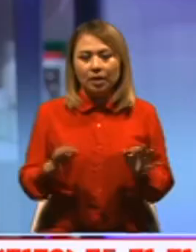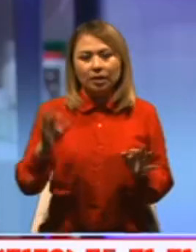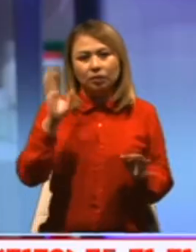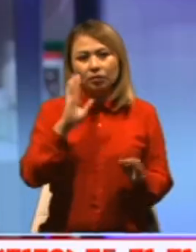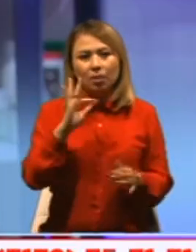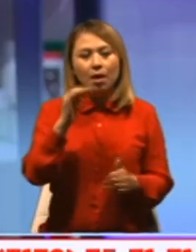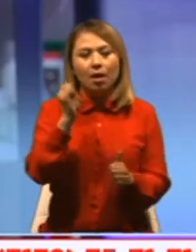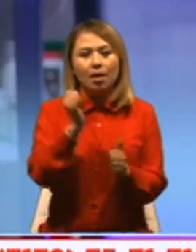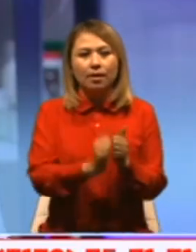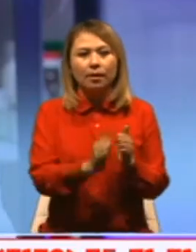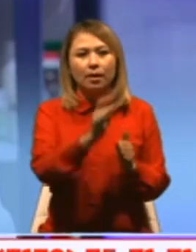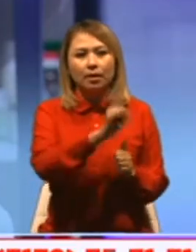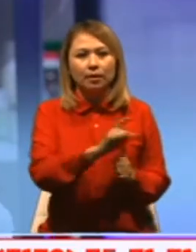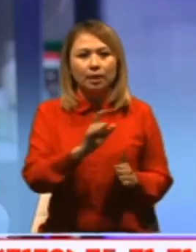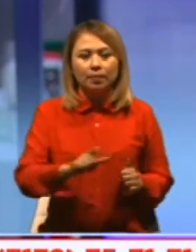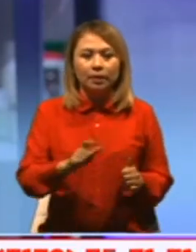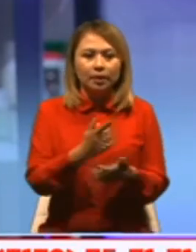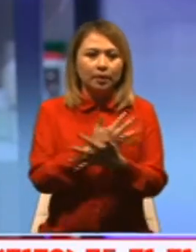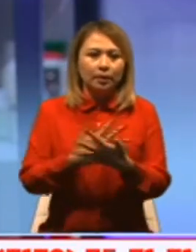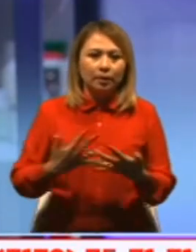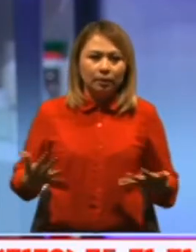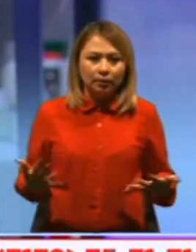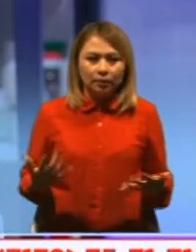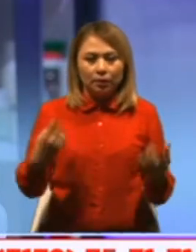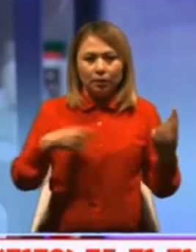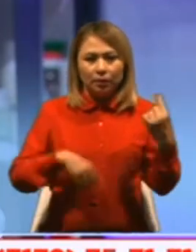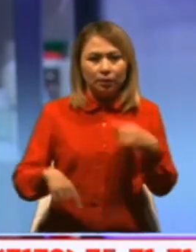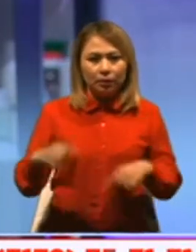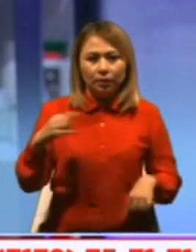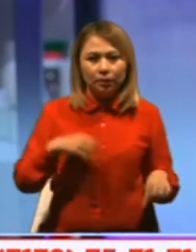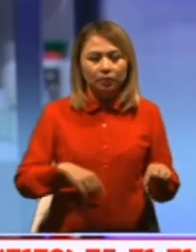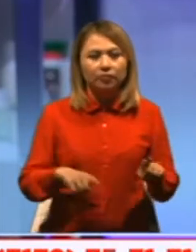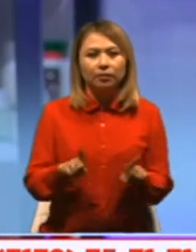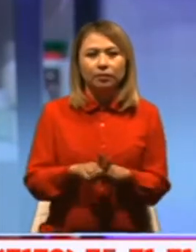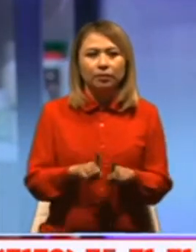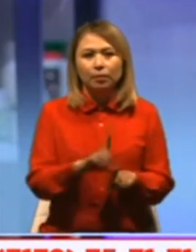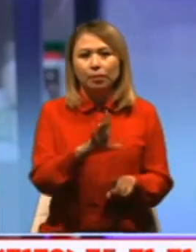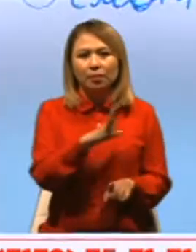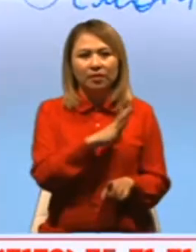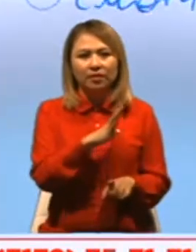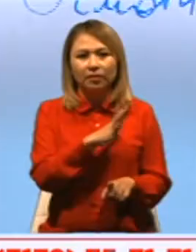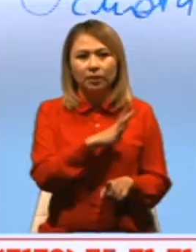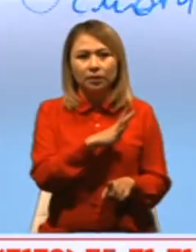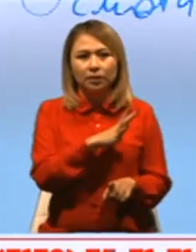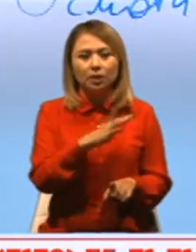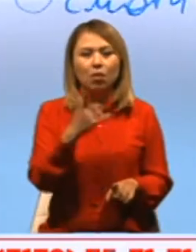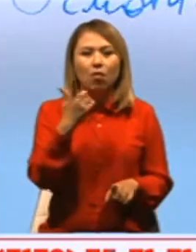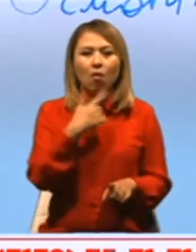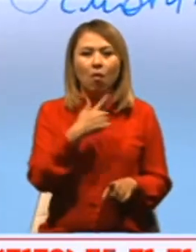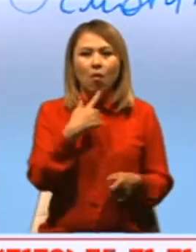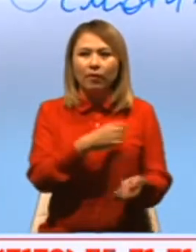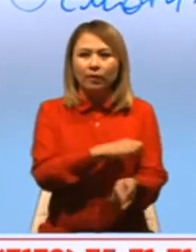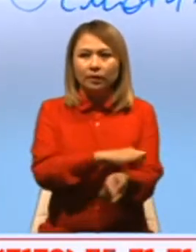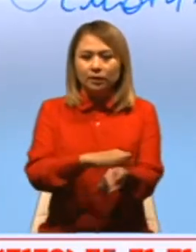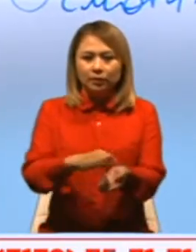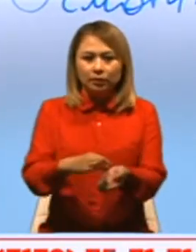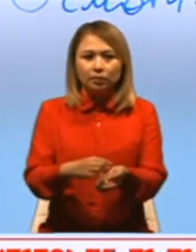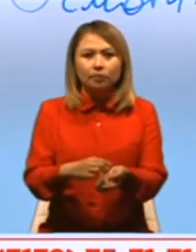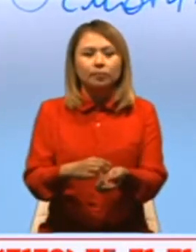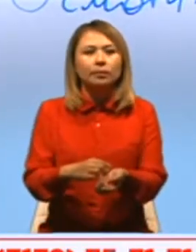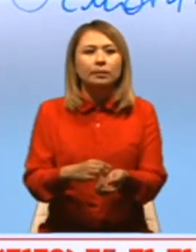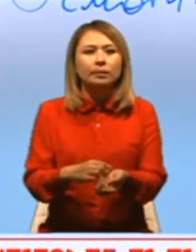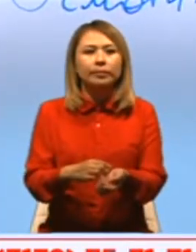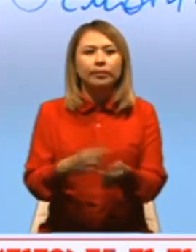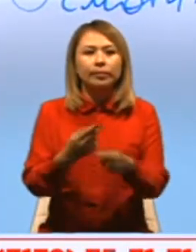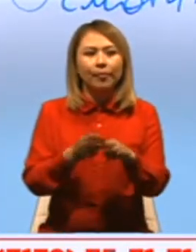адамның организмі әртүрлі. Біреуісін денесін алып денелік болады, оның осы қан тамырларының жүйесіндегі кеңдігі болады.